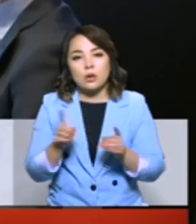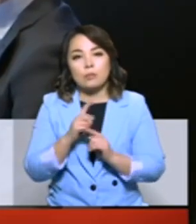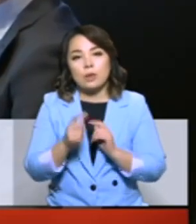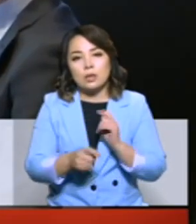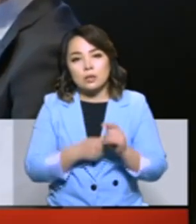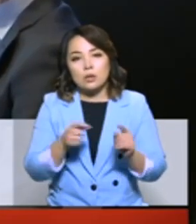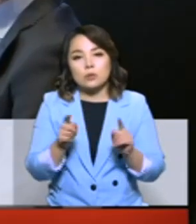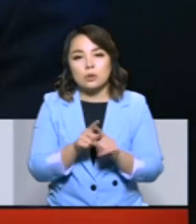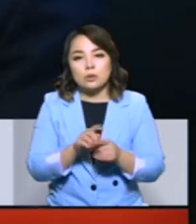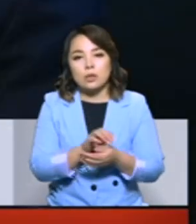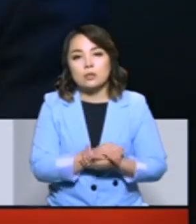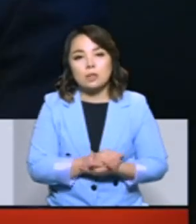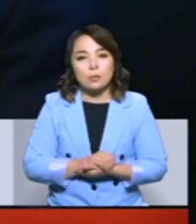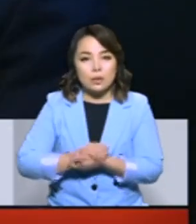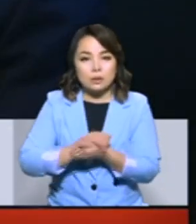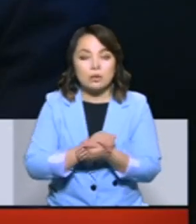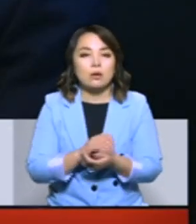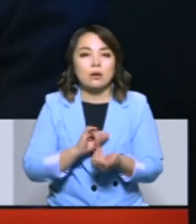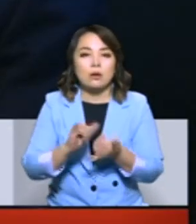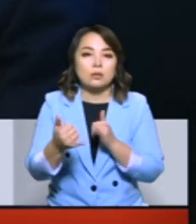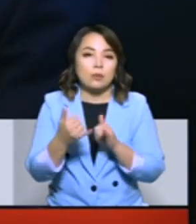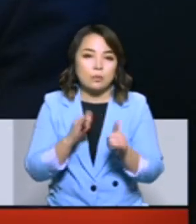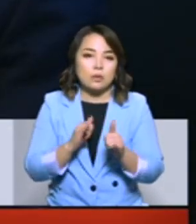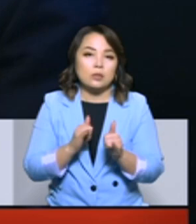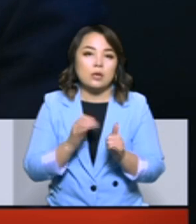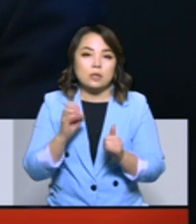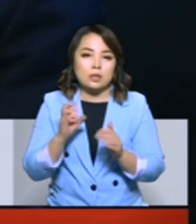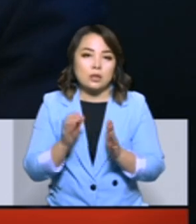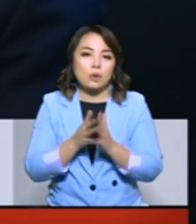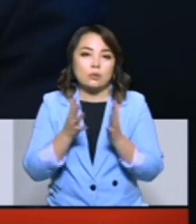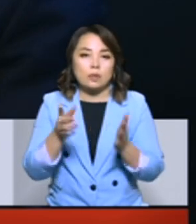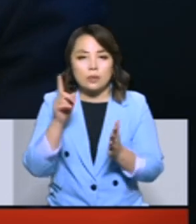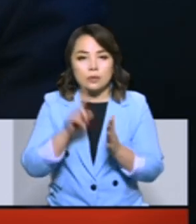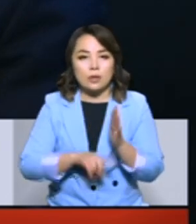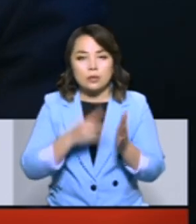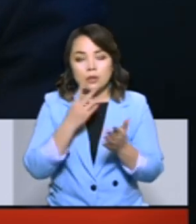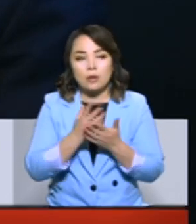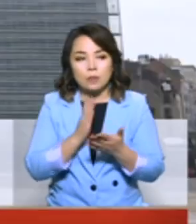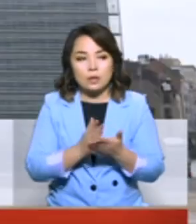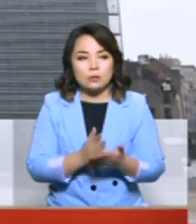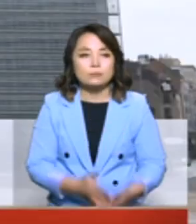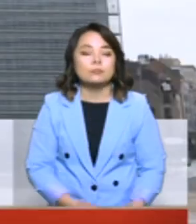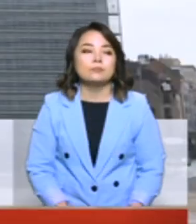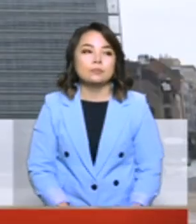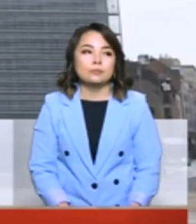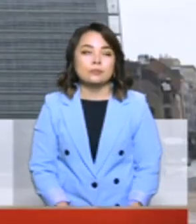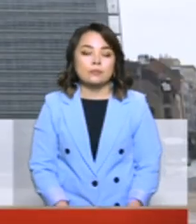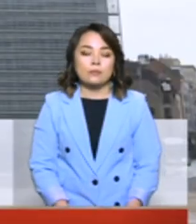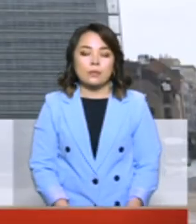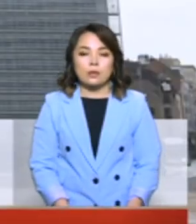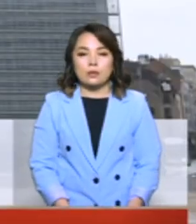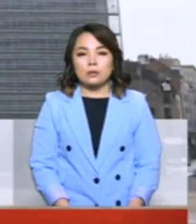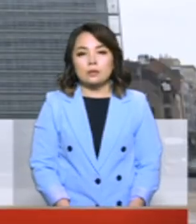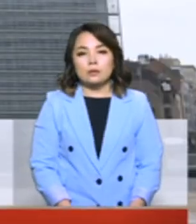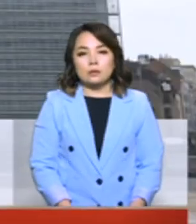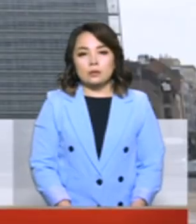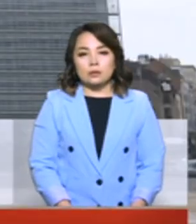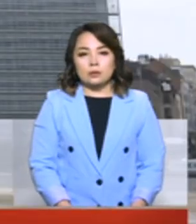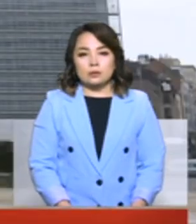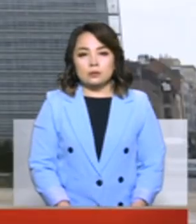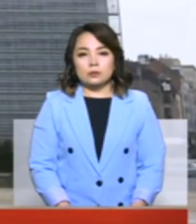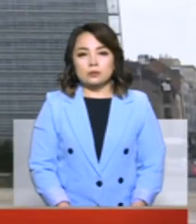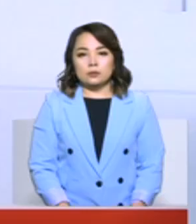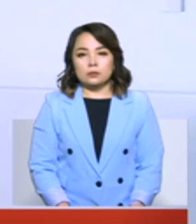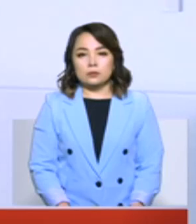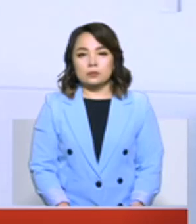материалдары саласындағы ынтымақтастық алыс-берісті еселейтініне сенімді. Нұрсұлу Қасым, Бауыржан Дүйсенбекұлы, Қазақстан ұлттық телеарнасы,